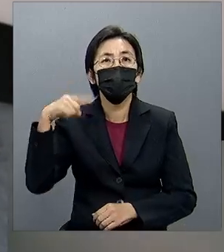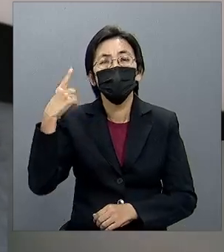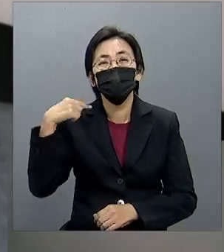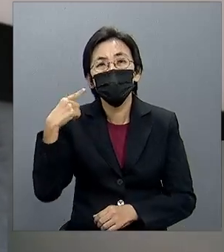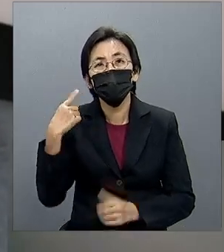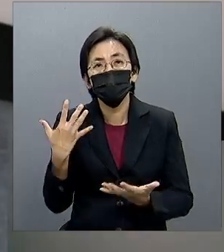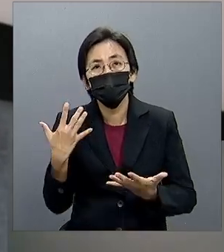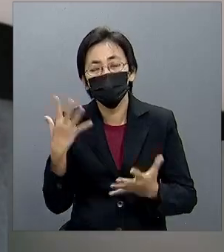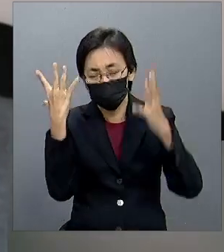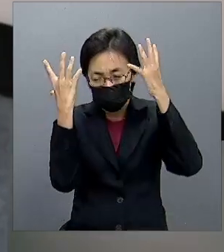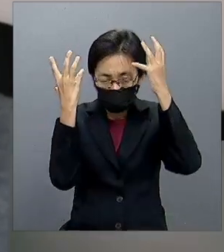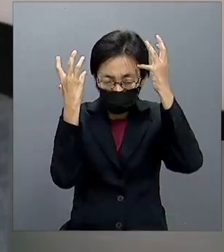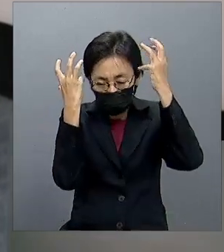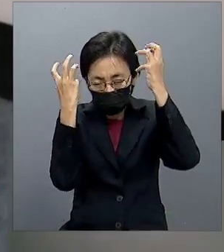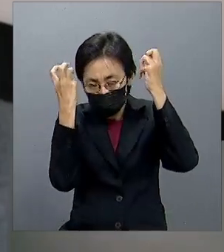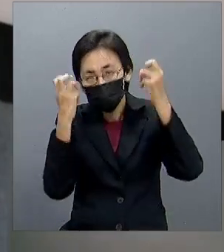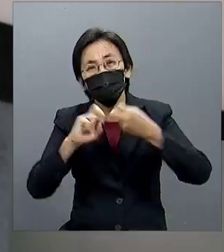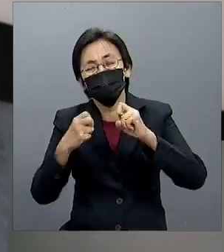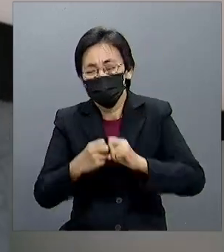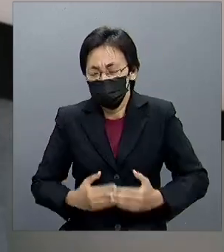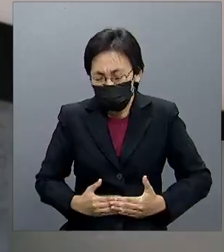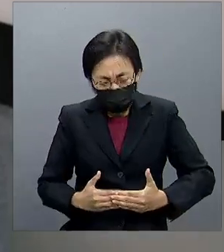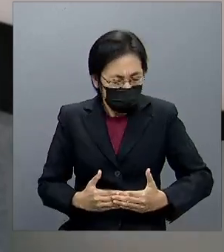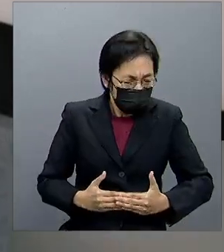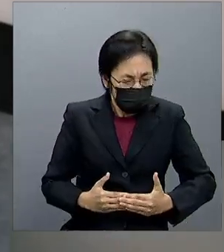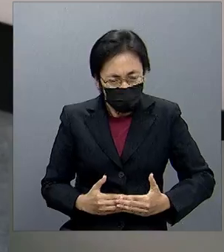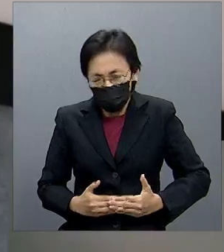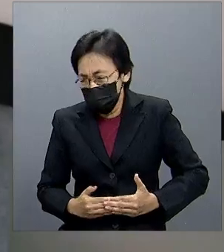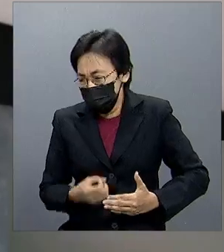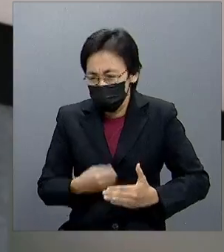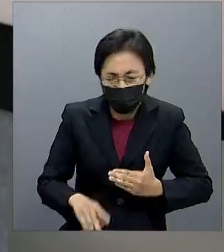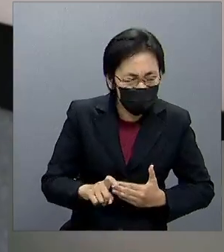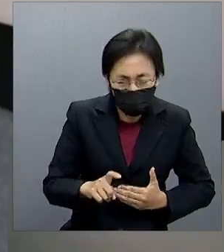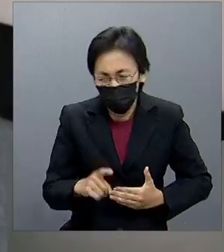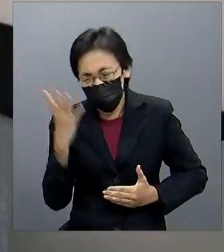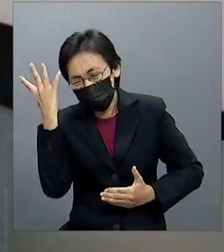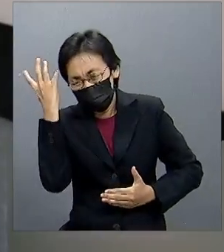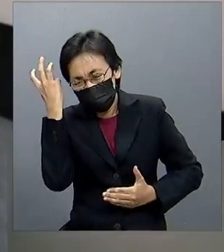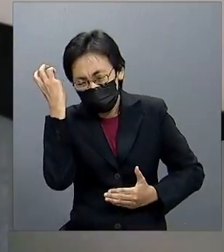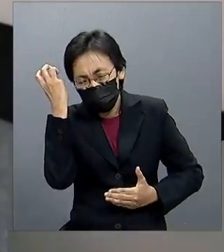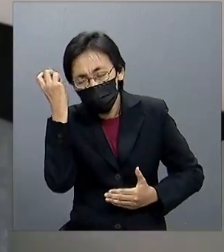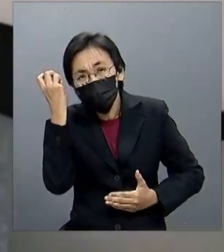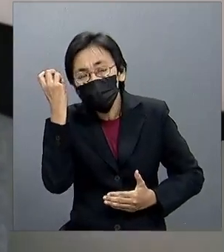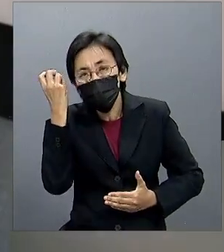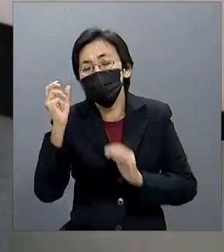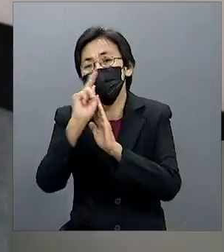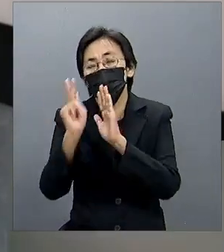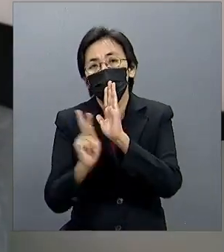พิ่มขึ้นกรณีที่เขาไม่สามารถเข้าสู่ช่องทางระบบการทำแท้งได้กฎหมายเนี่ยครับก็คือเปิดช่องทางทำ